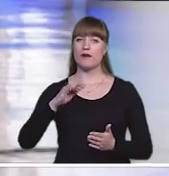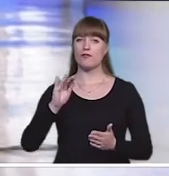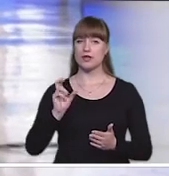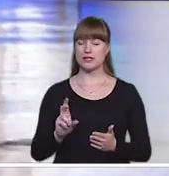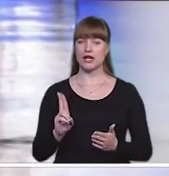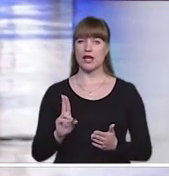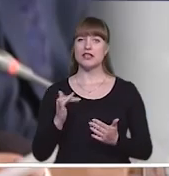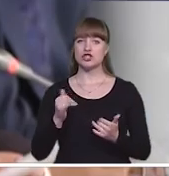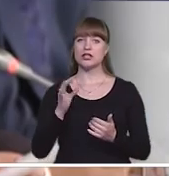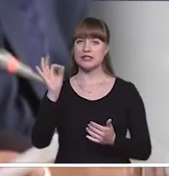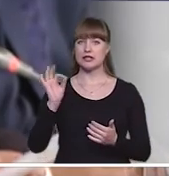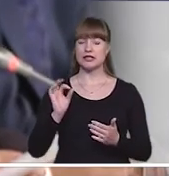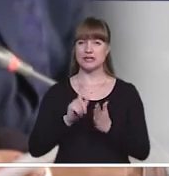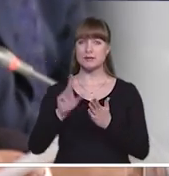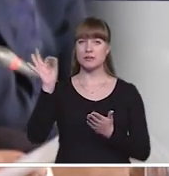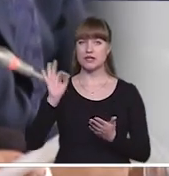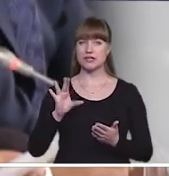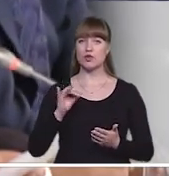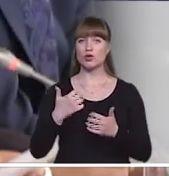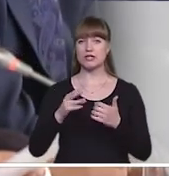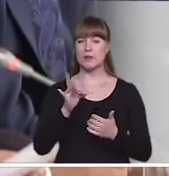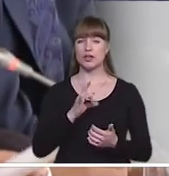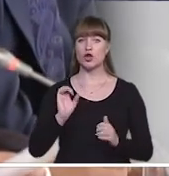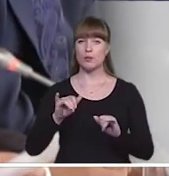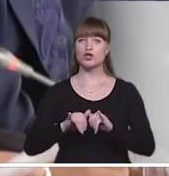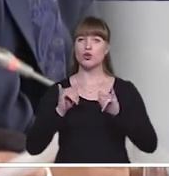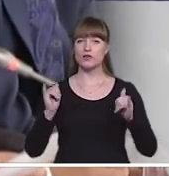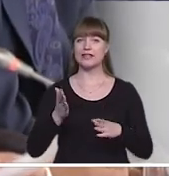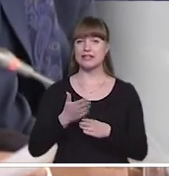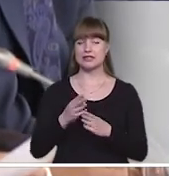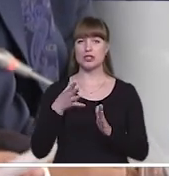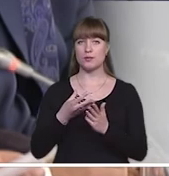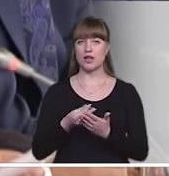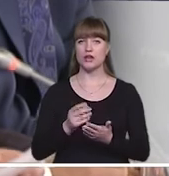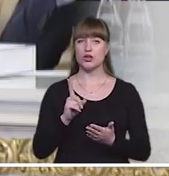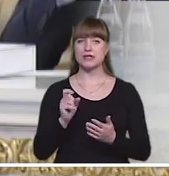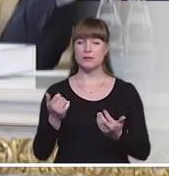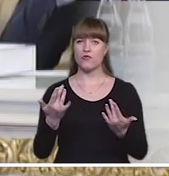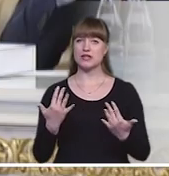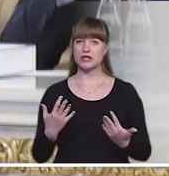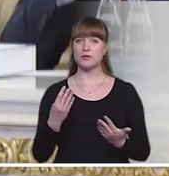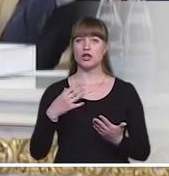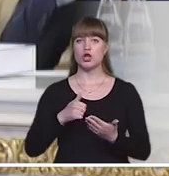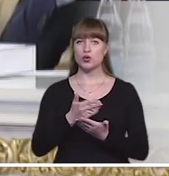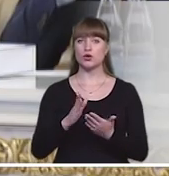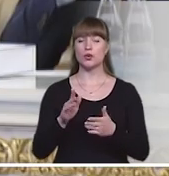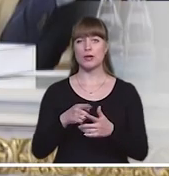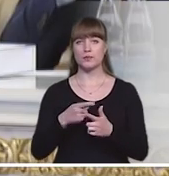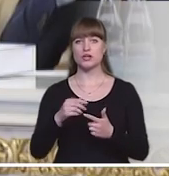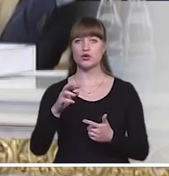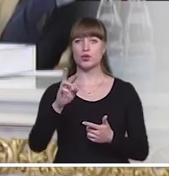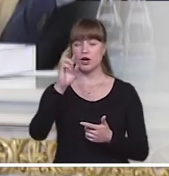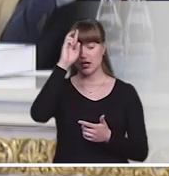Сейчас она 70% от средней по региону. А увеличить размер можно, разделив плату за самые востребованные услуги между федеральным